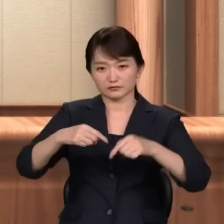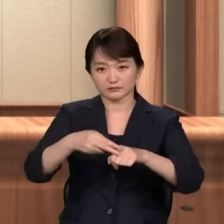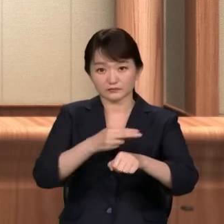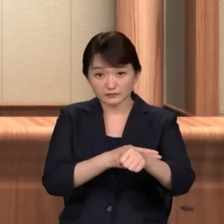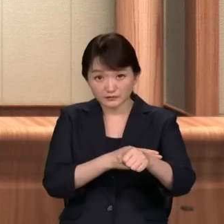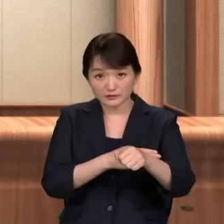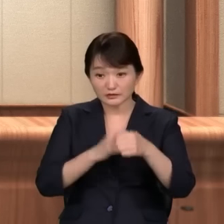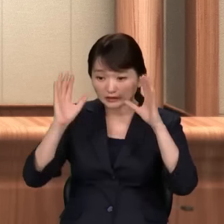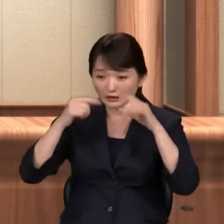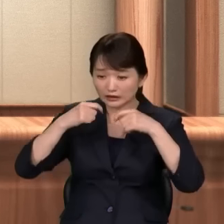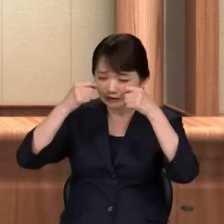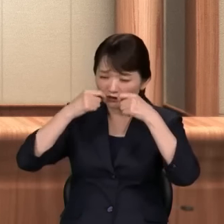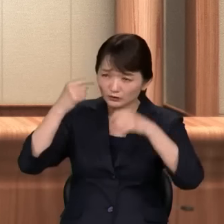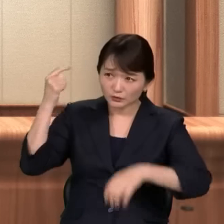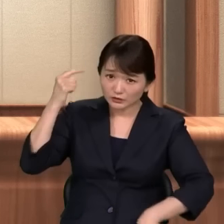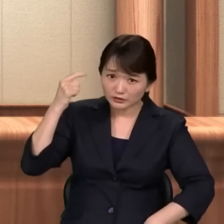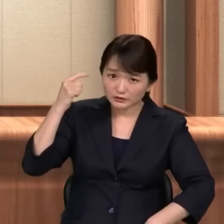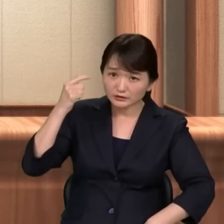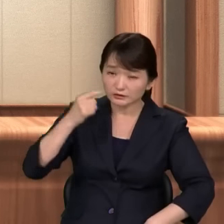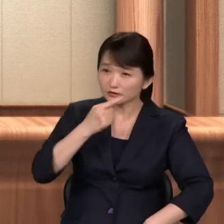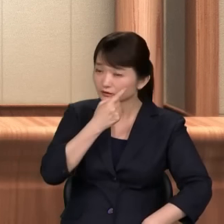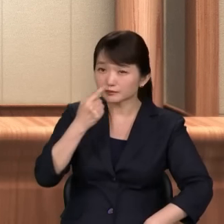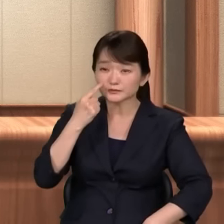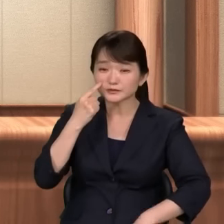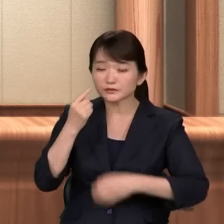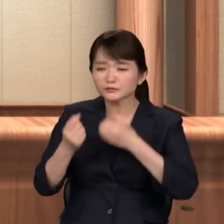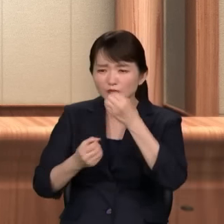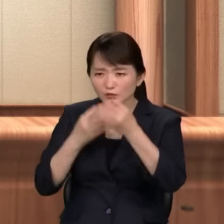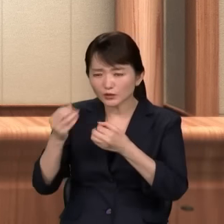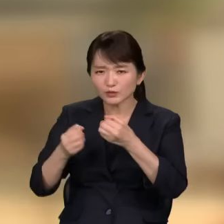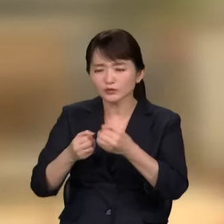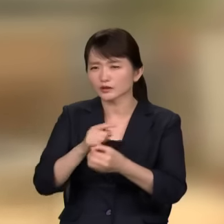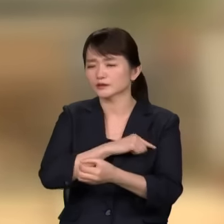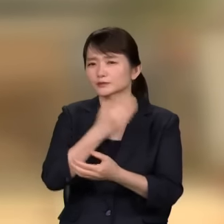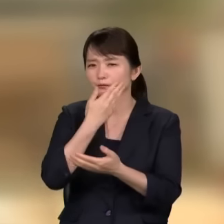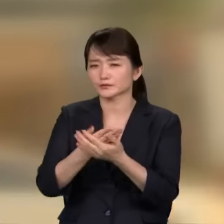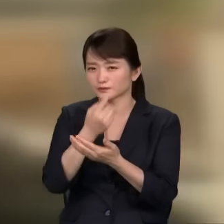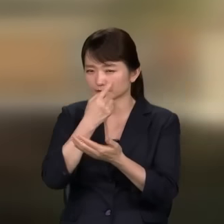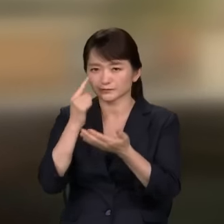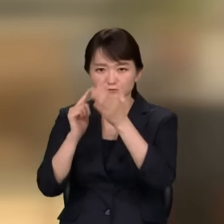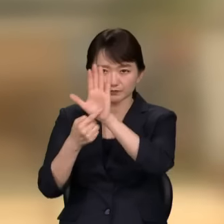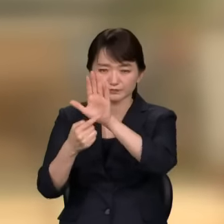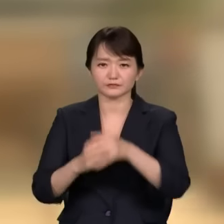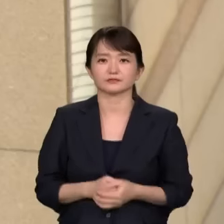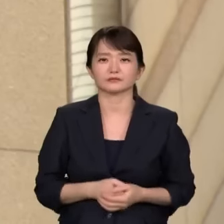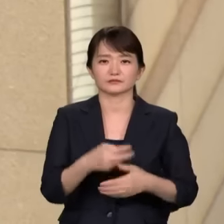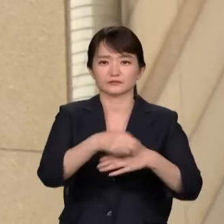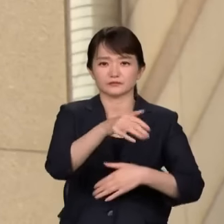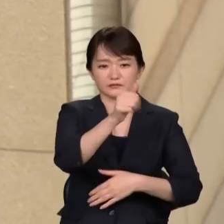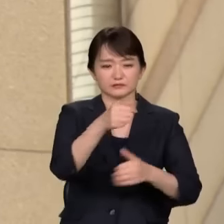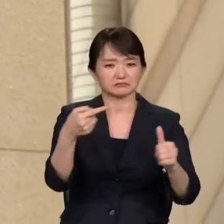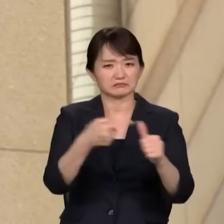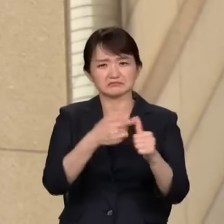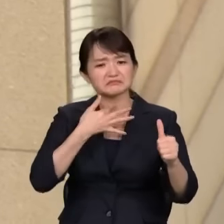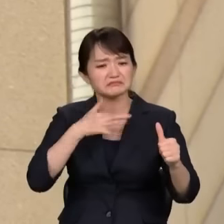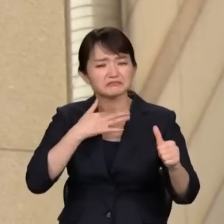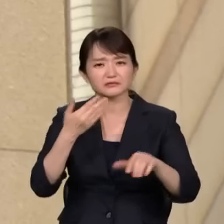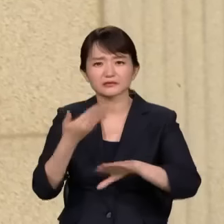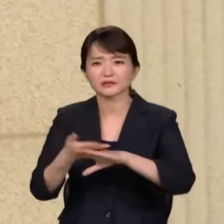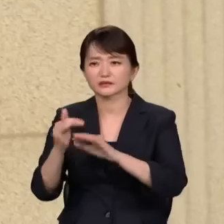아이의 울음소리를 들었다고 증언한 게 결정적 증거가 됐습니다. 병원장이 살인 혐의를 부인하고 있어서 다른